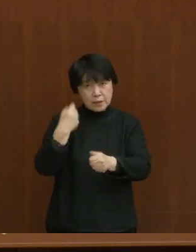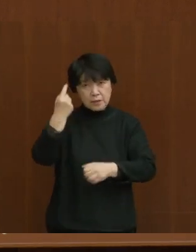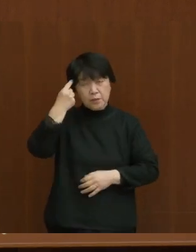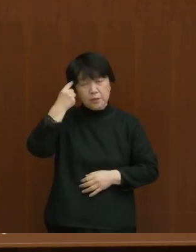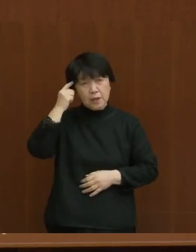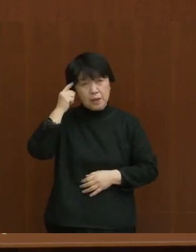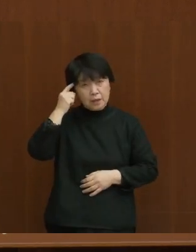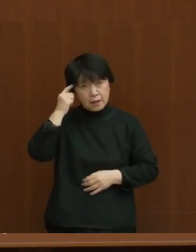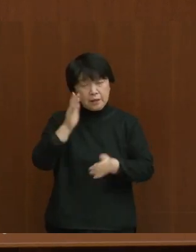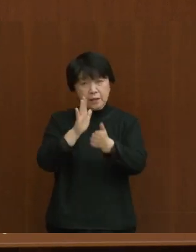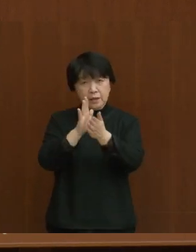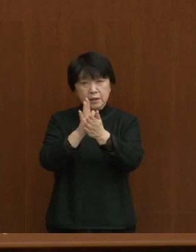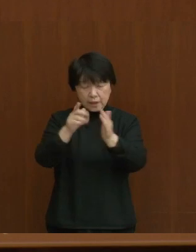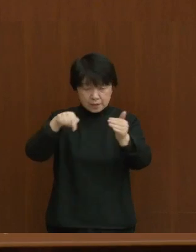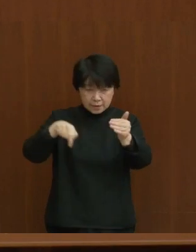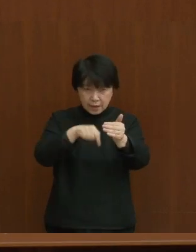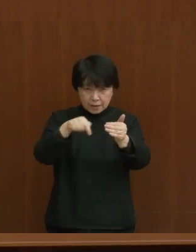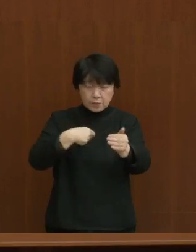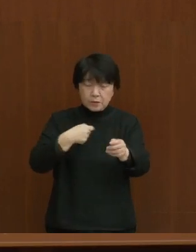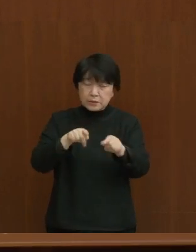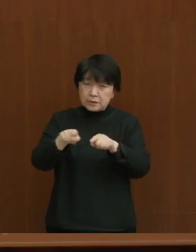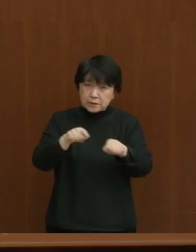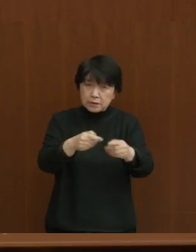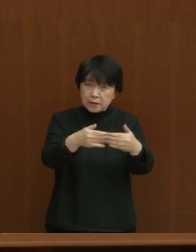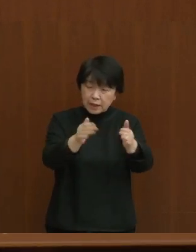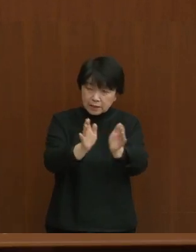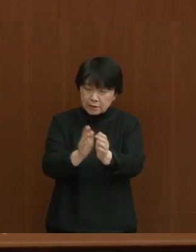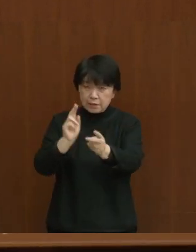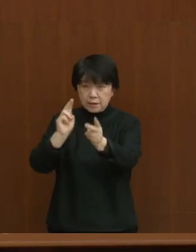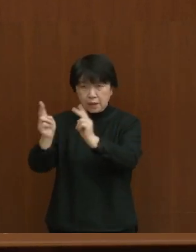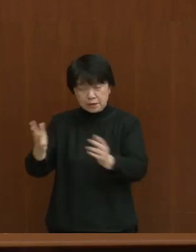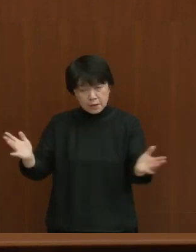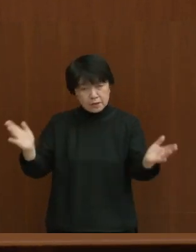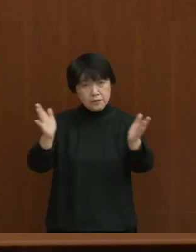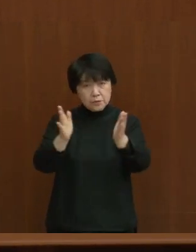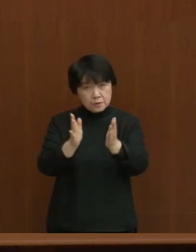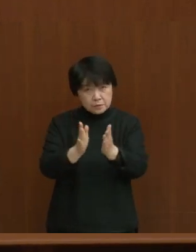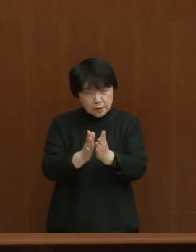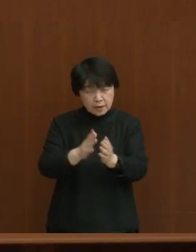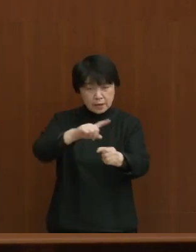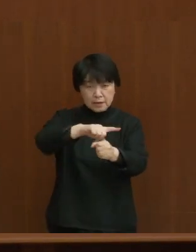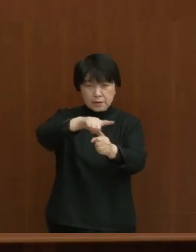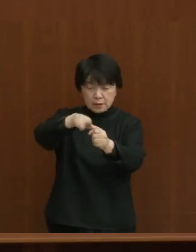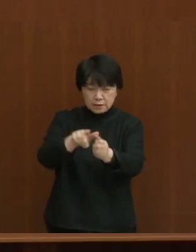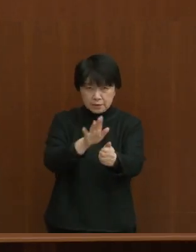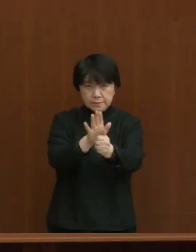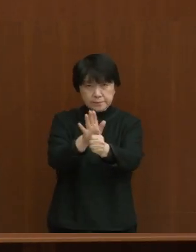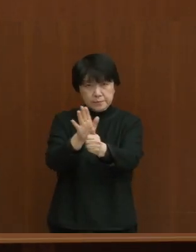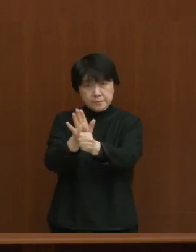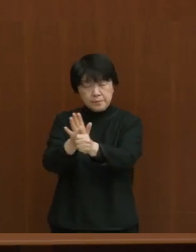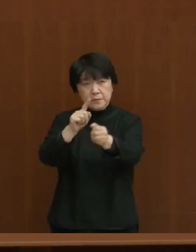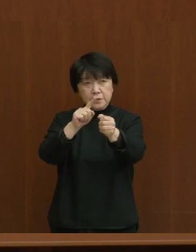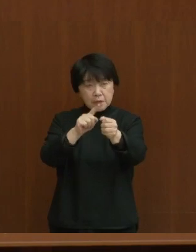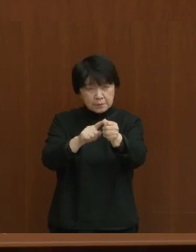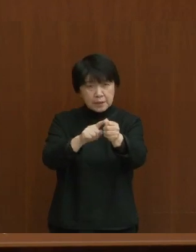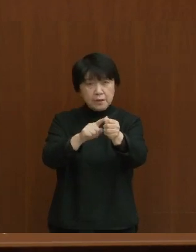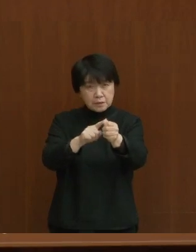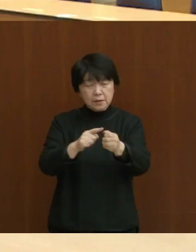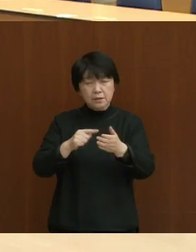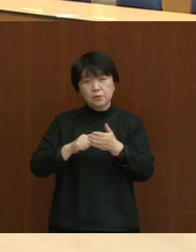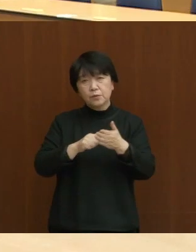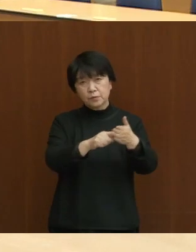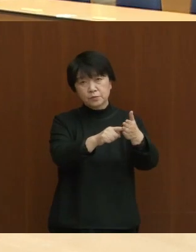県内の自治体や企業等と一体となり、地域貢献機能の高度化と拡充に努めています